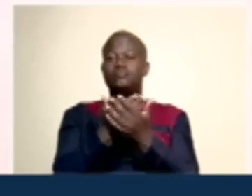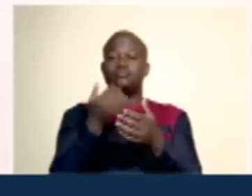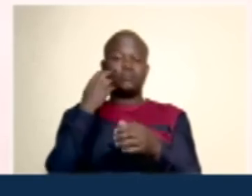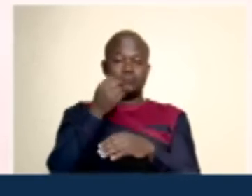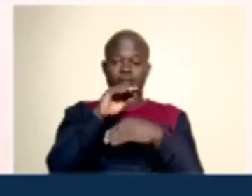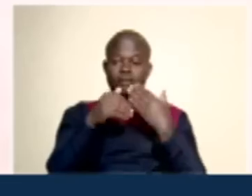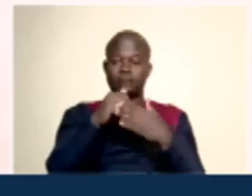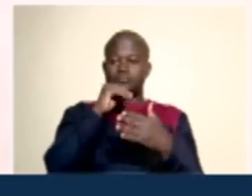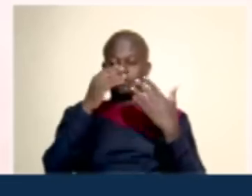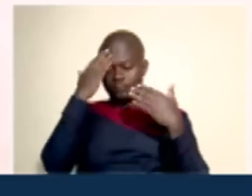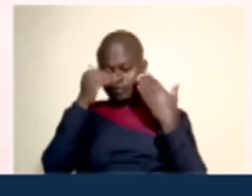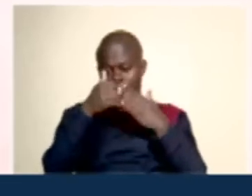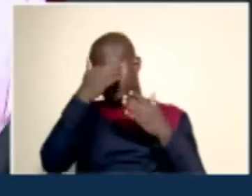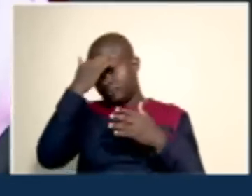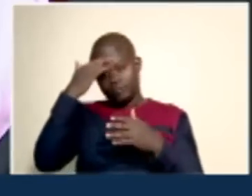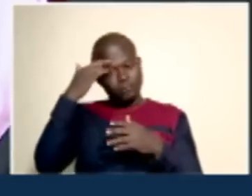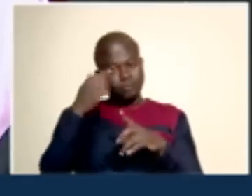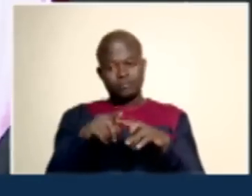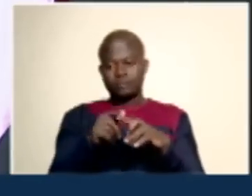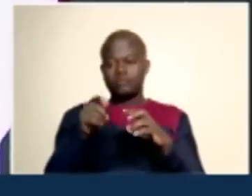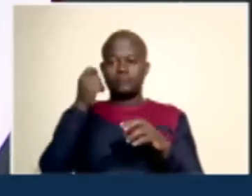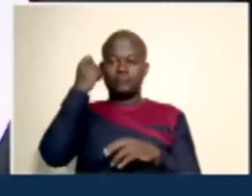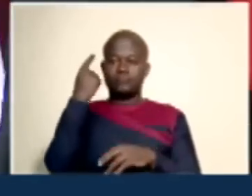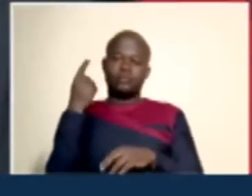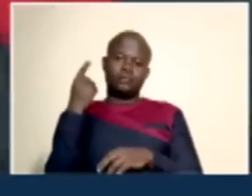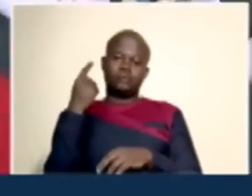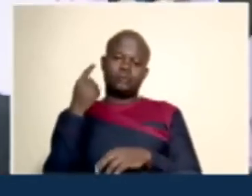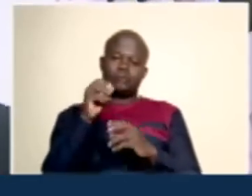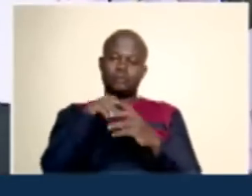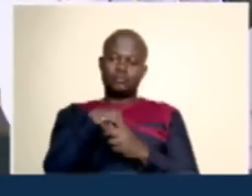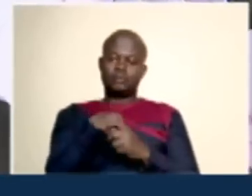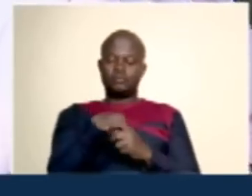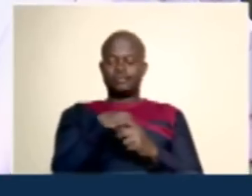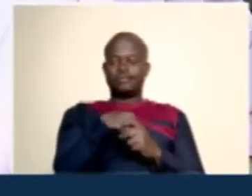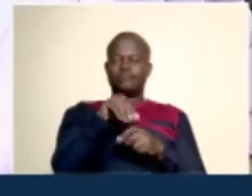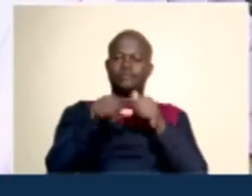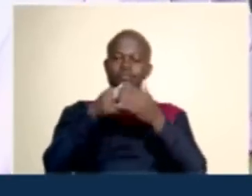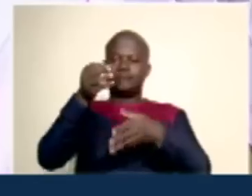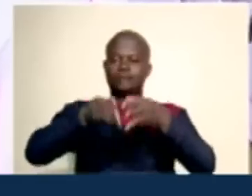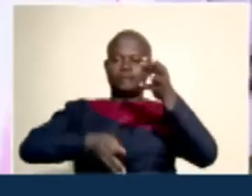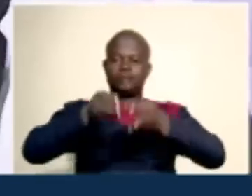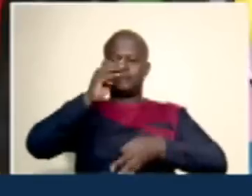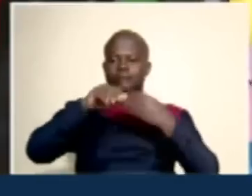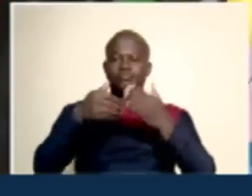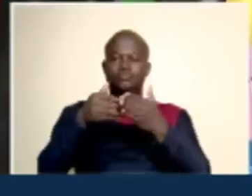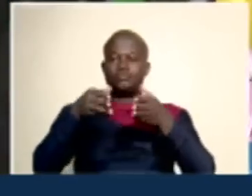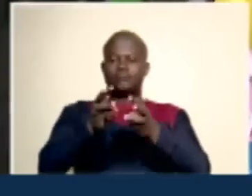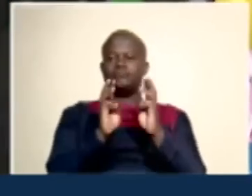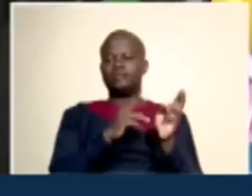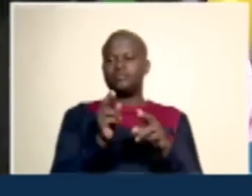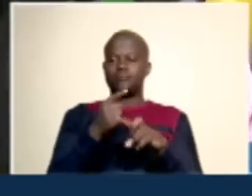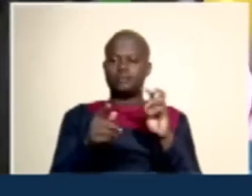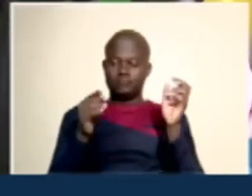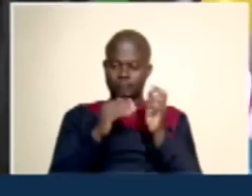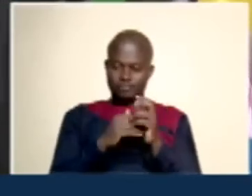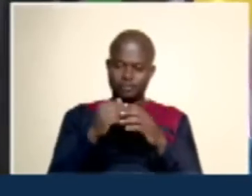kose atararangira kubera impamvu zumvikana ziri mu byerekeye no kuburanisha imanza mu buryo busanzwe.